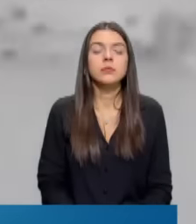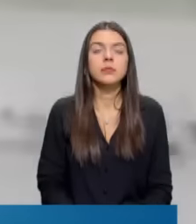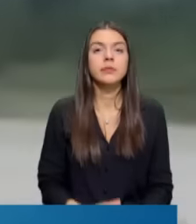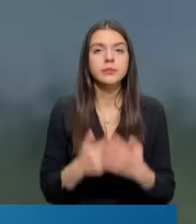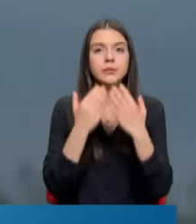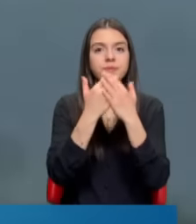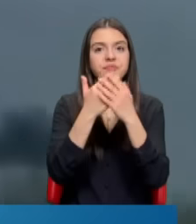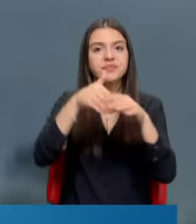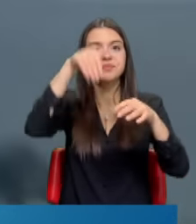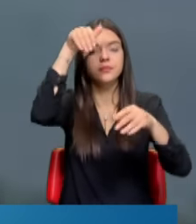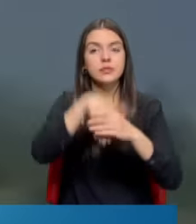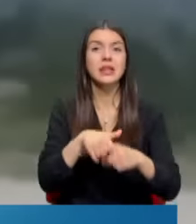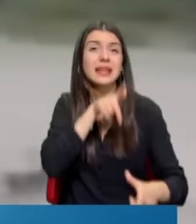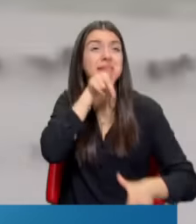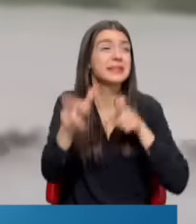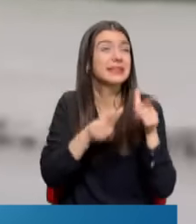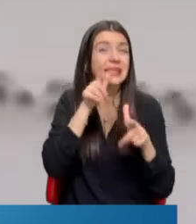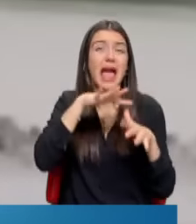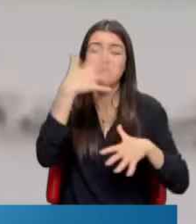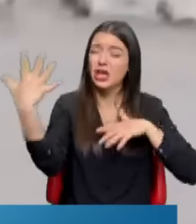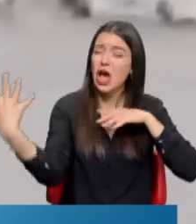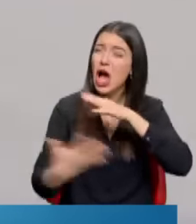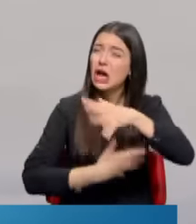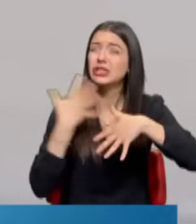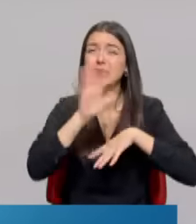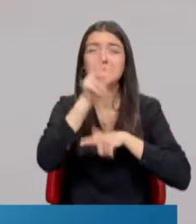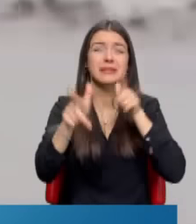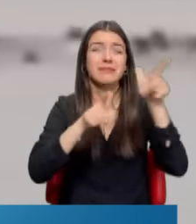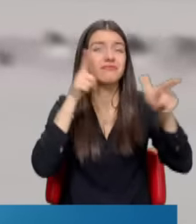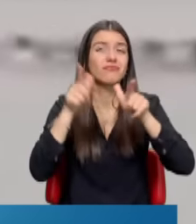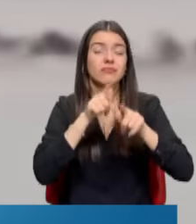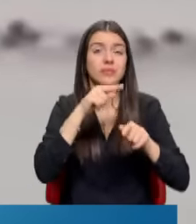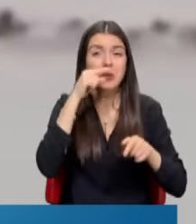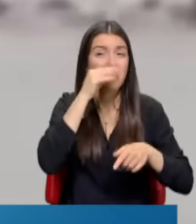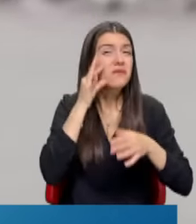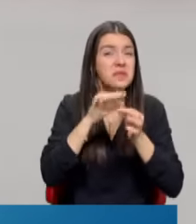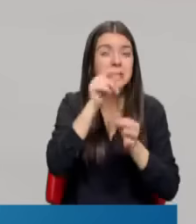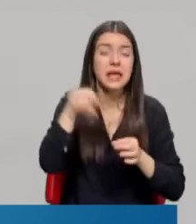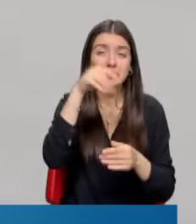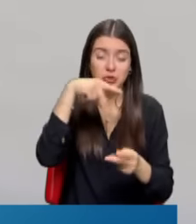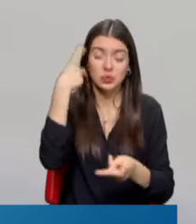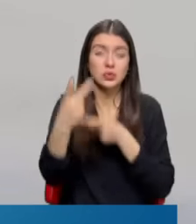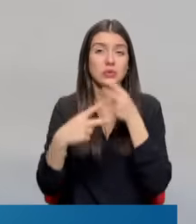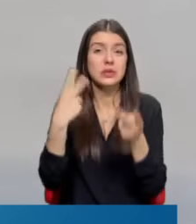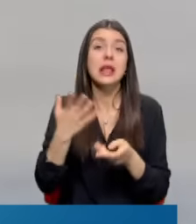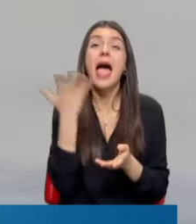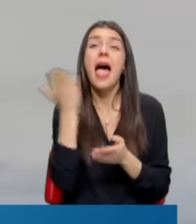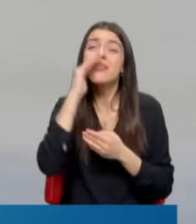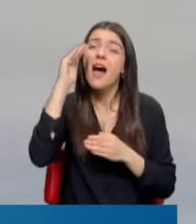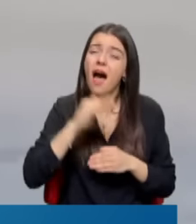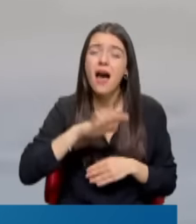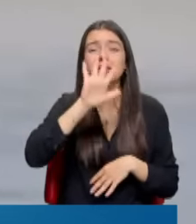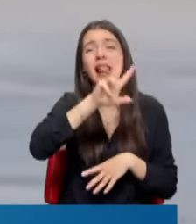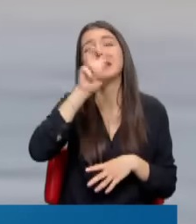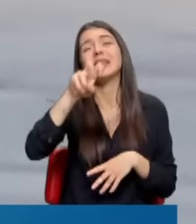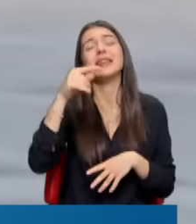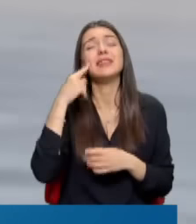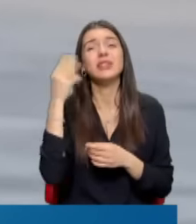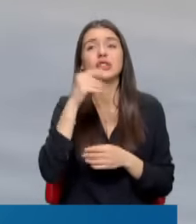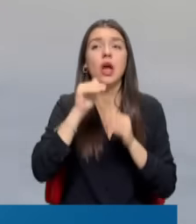Tekne batarken çığlıklar, feryatlar birbirine karıştı. Çok sayıda Afrikalı nehre düştü. Olayda en az 58 kişi hayatını